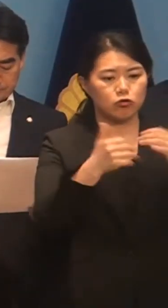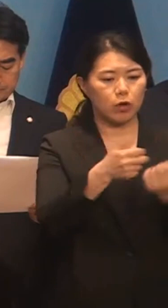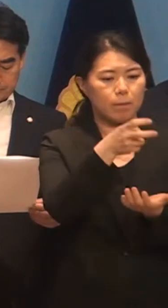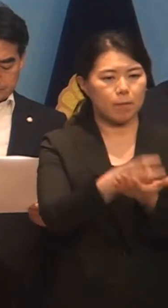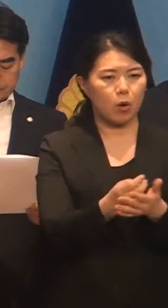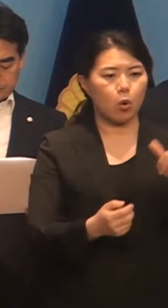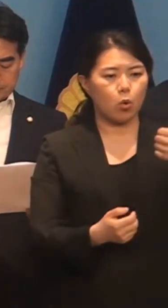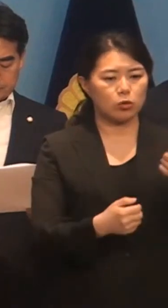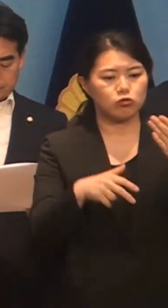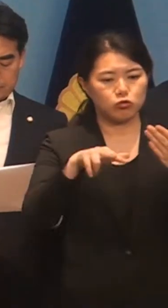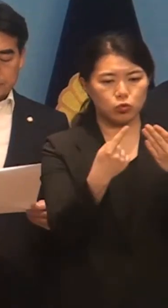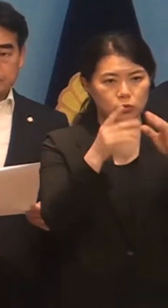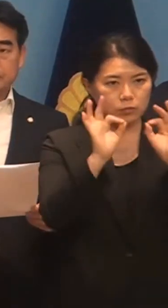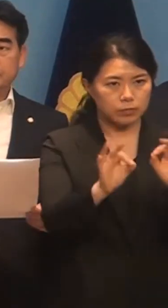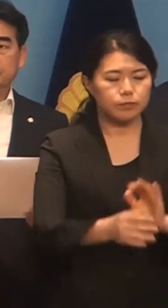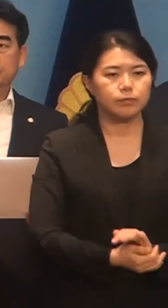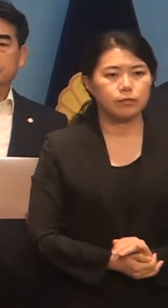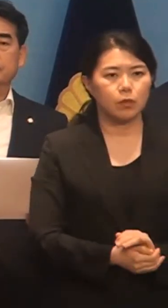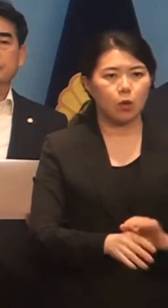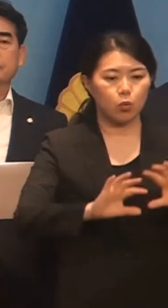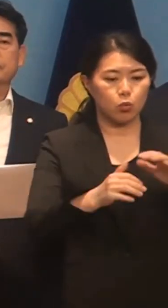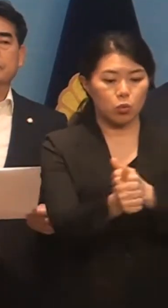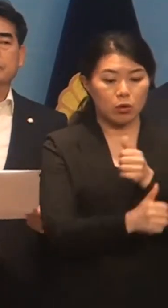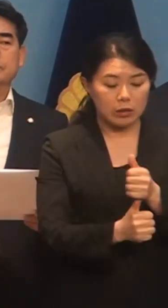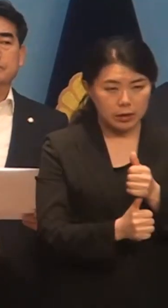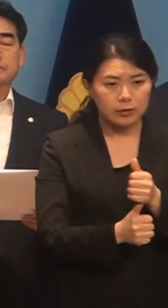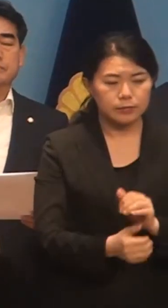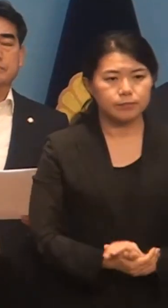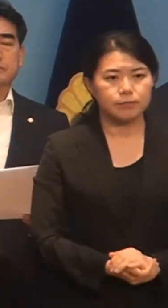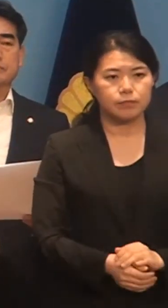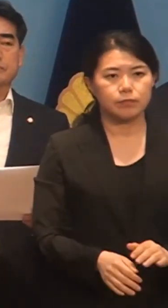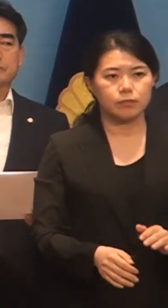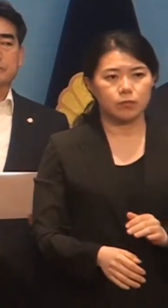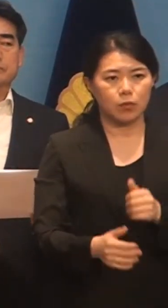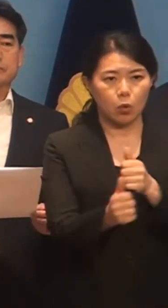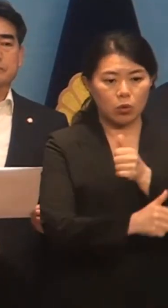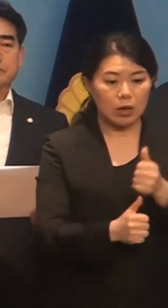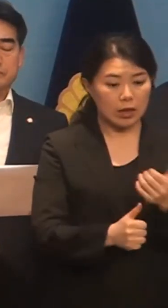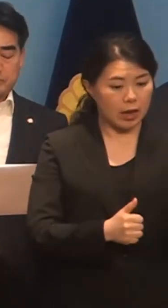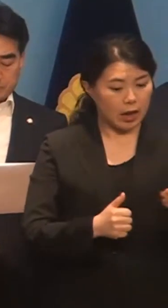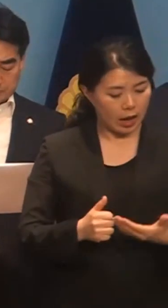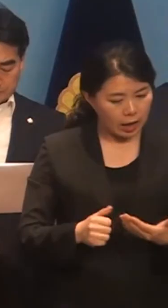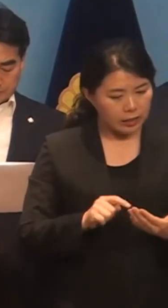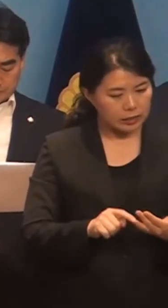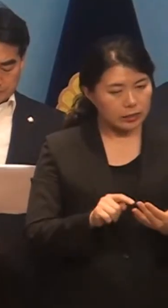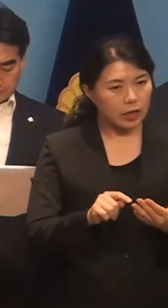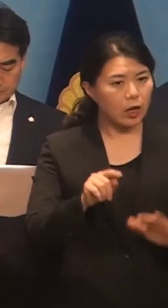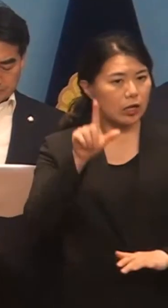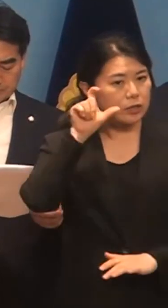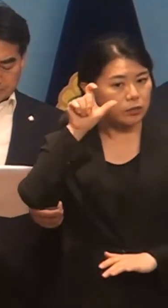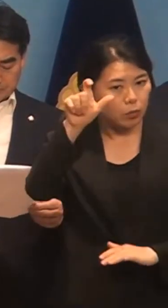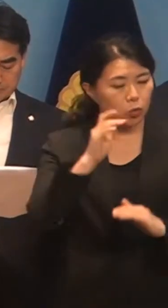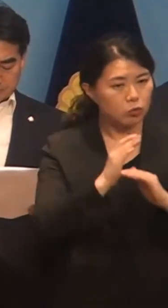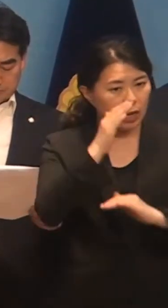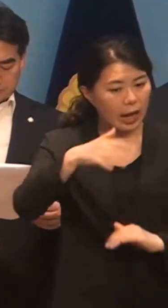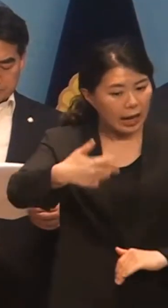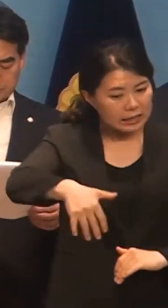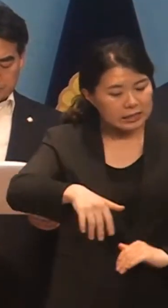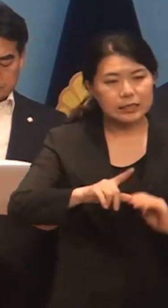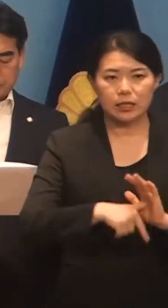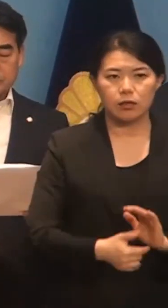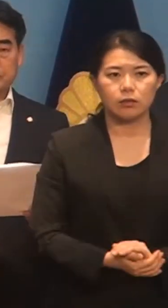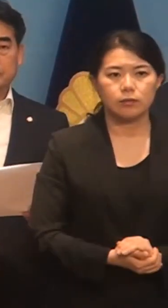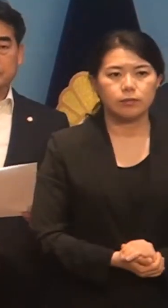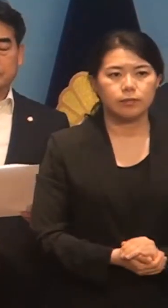국회법 제59조에 따르면 위원회는 의안이 위원회로 회부된 날로부터 15일이 지나지 아니하였을